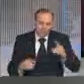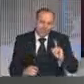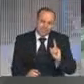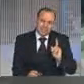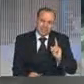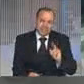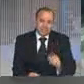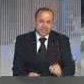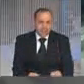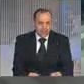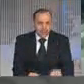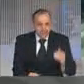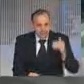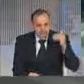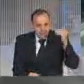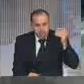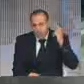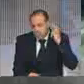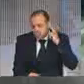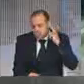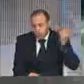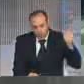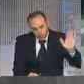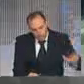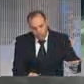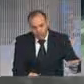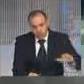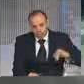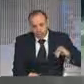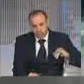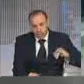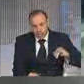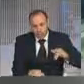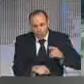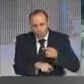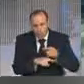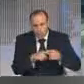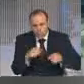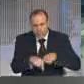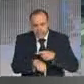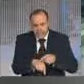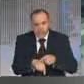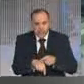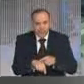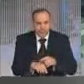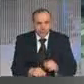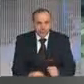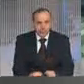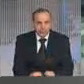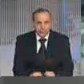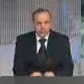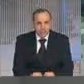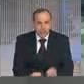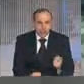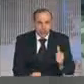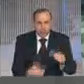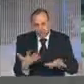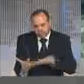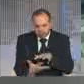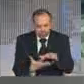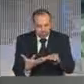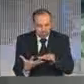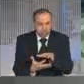الشكر بعد هبط الاخبر اللي هو توفى ي حكايه نصيف ساعه صرت شويه اضطرابات